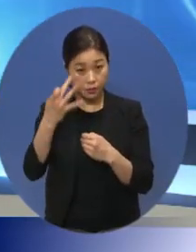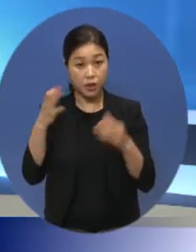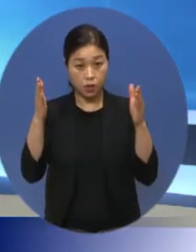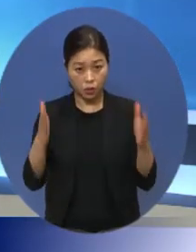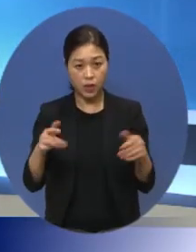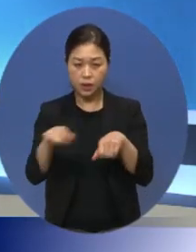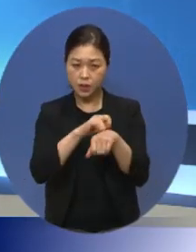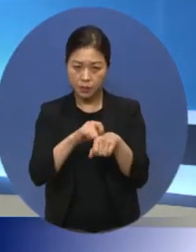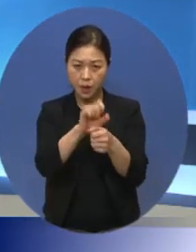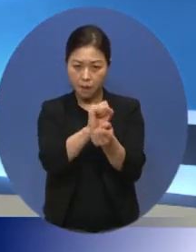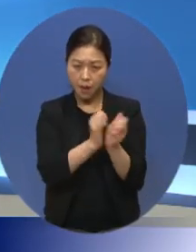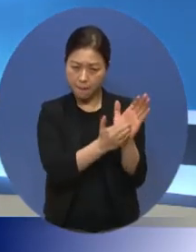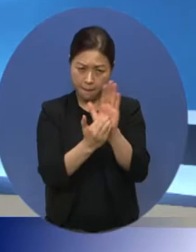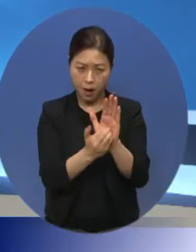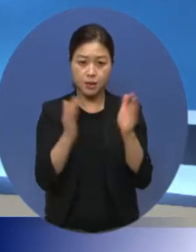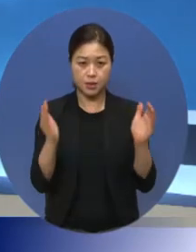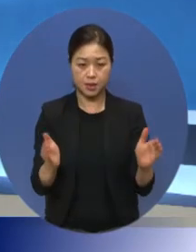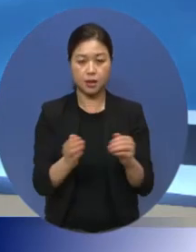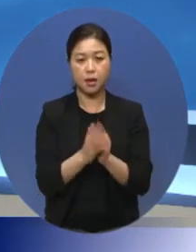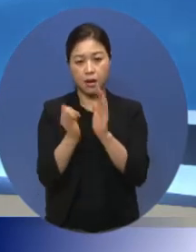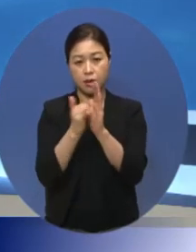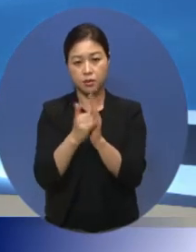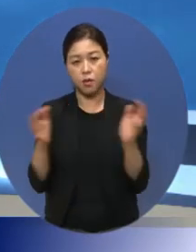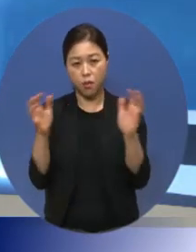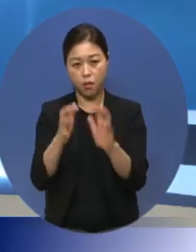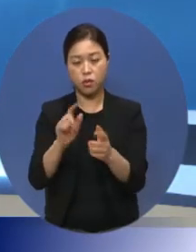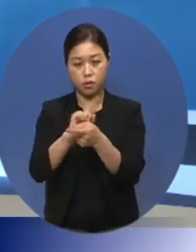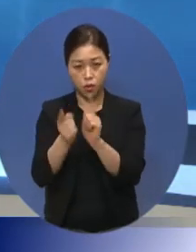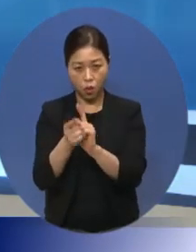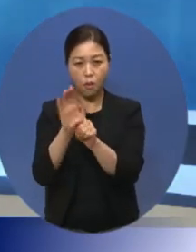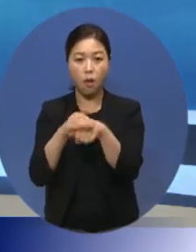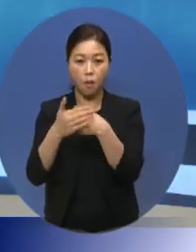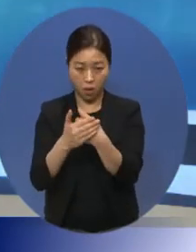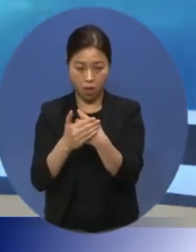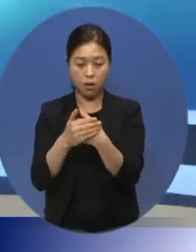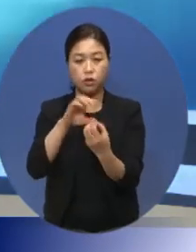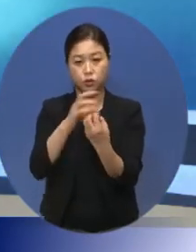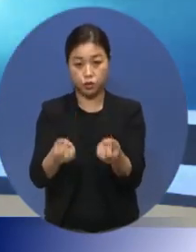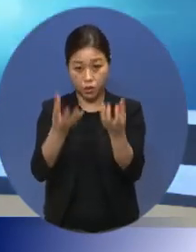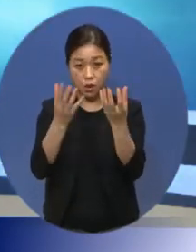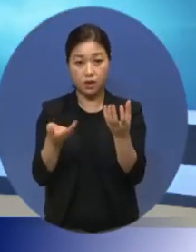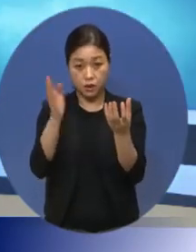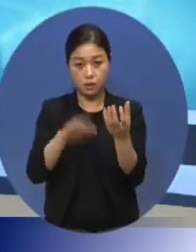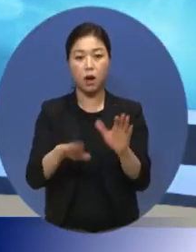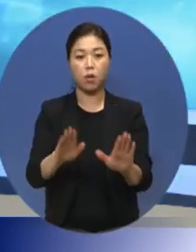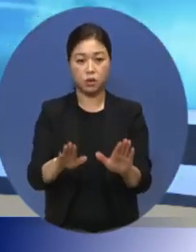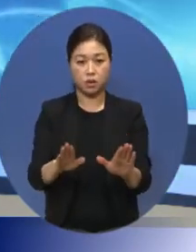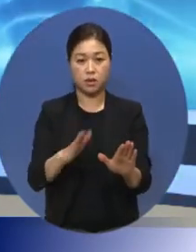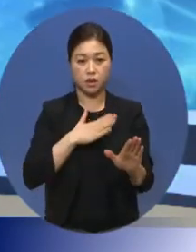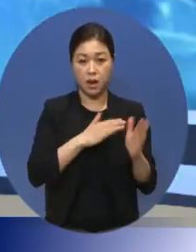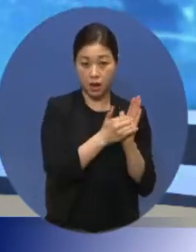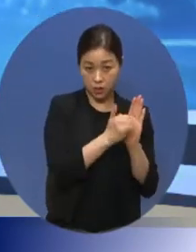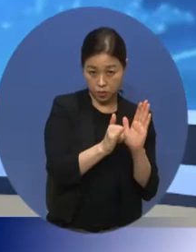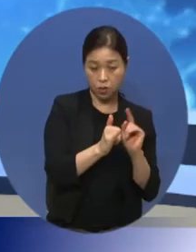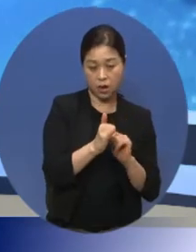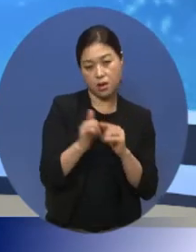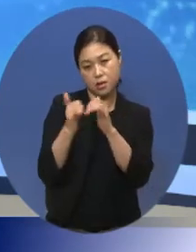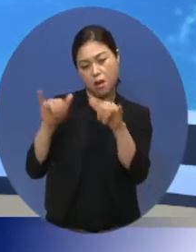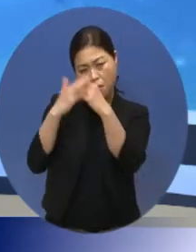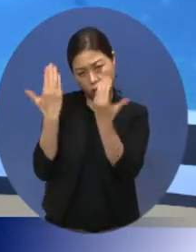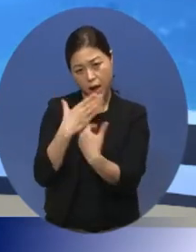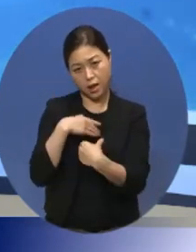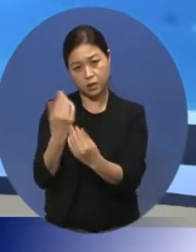정했는데요. 가족이 한자리에 모여 안부를 주고받던 추석이지만 올해만큼은 우리 가족과 모두의 안전을